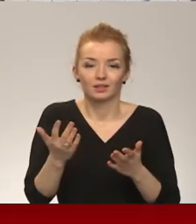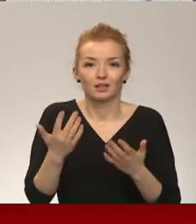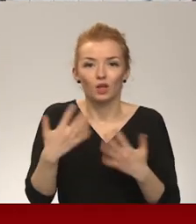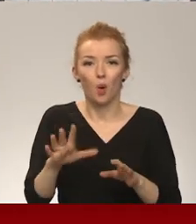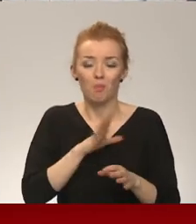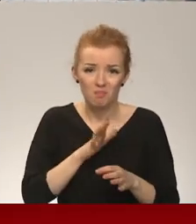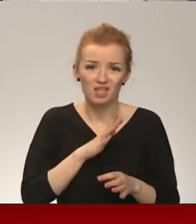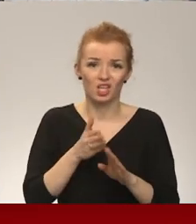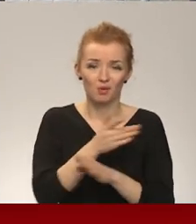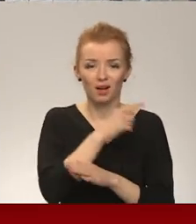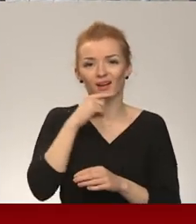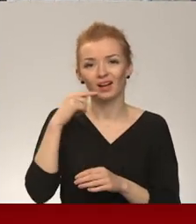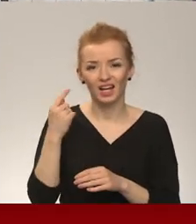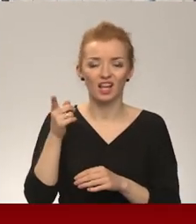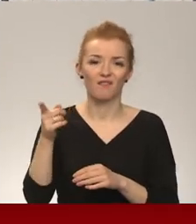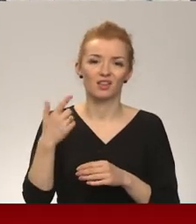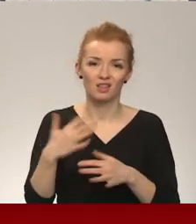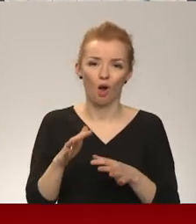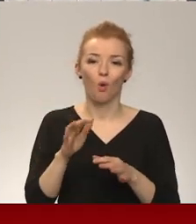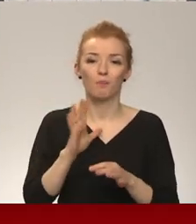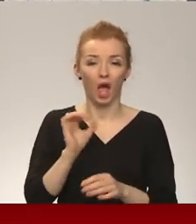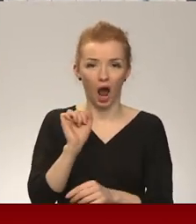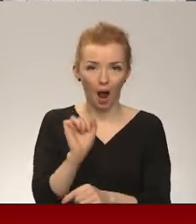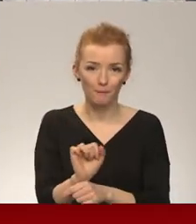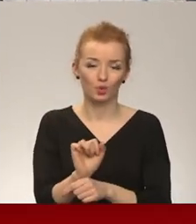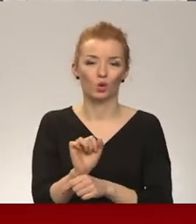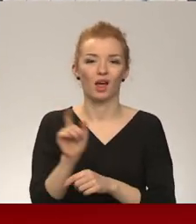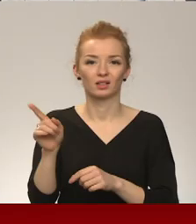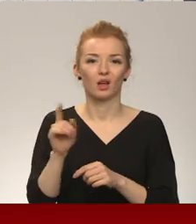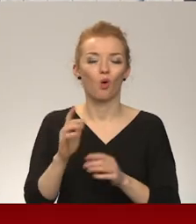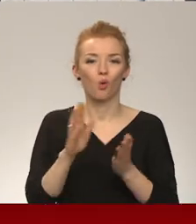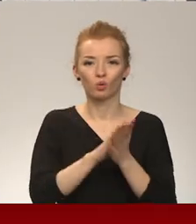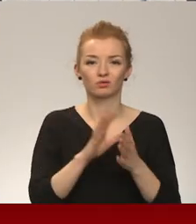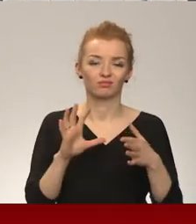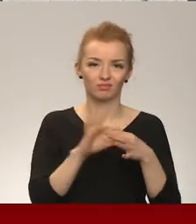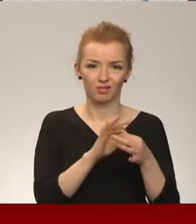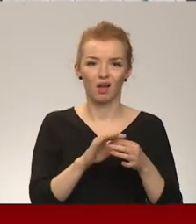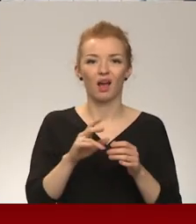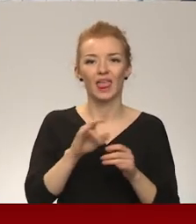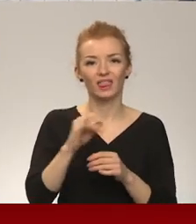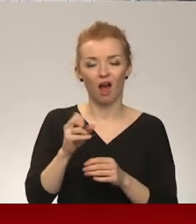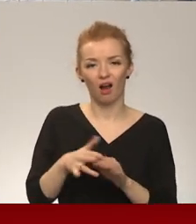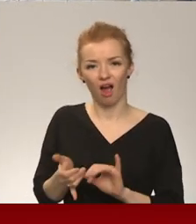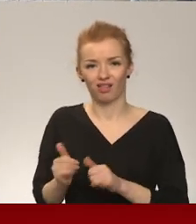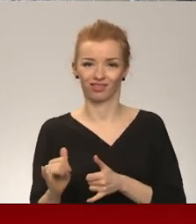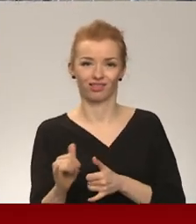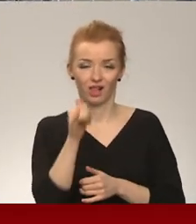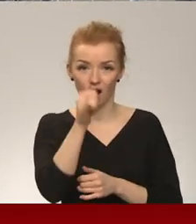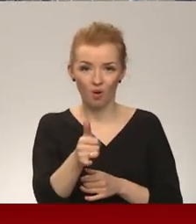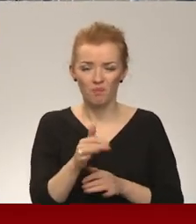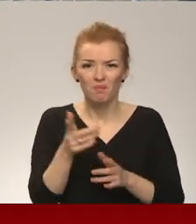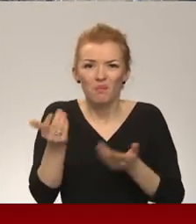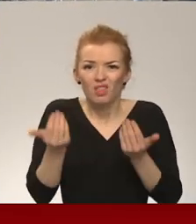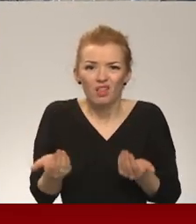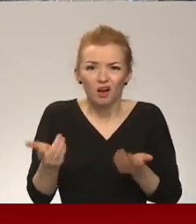jau Krievija bija apturējusi Ukrainas virzību uz rietumiem, nu, lielā mērā pielikt kāju priekšā. Nu, tas nebija vajadzīgs, tas bija pilnīgi neloģiski.